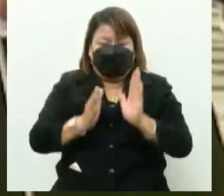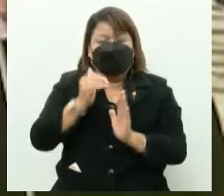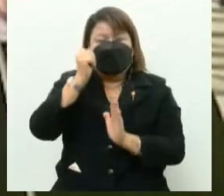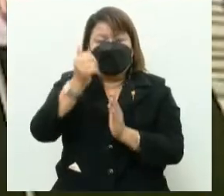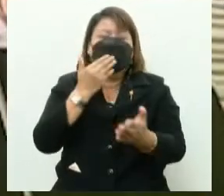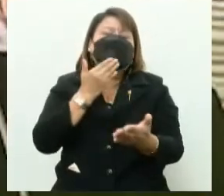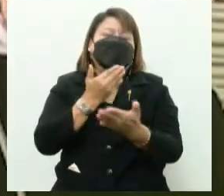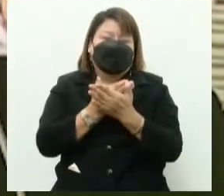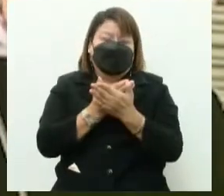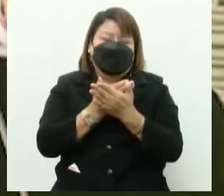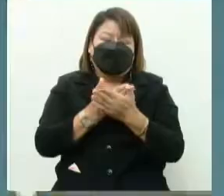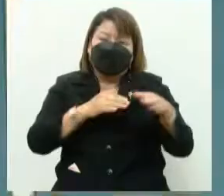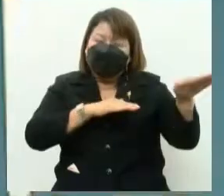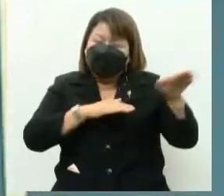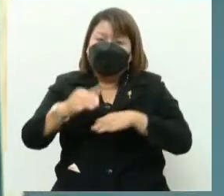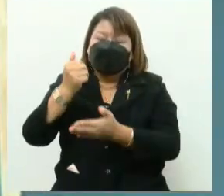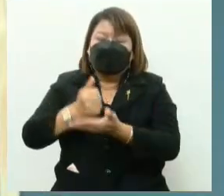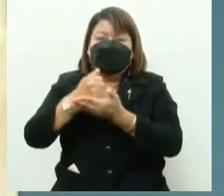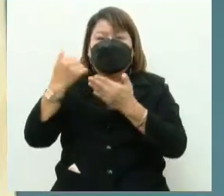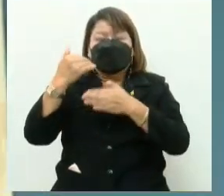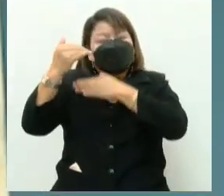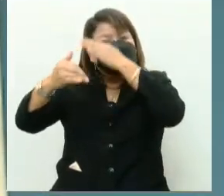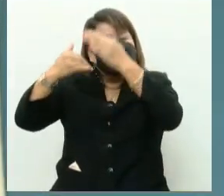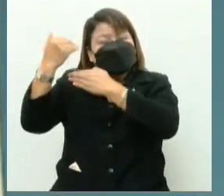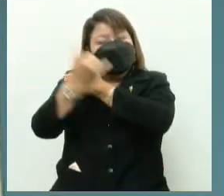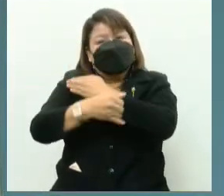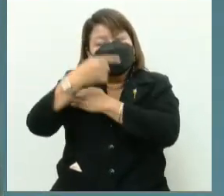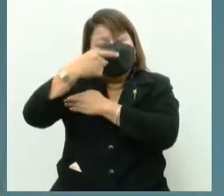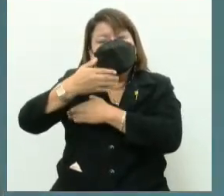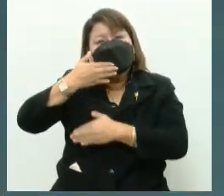าพร้อมช่วยกันพัฒนาประเทศไทยสืบต่อไป